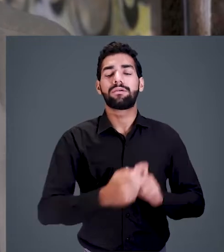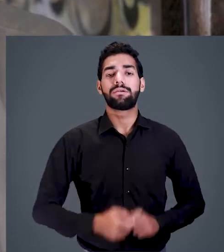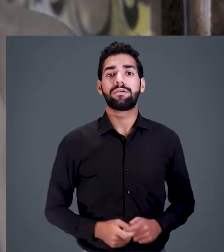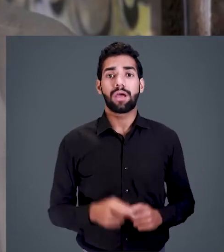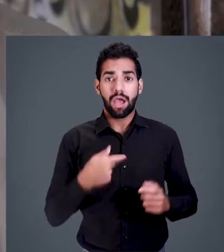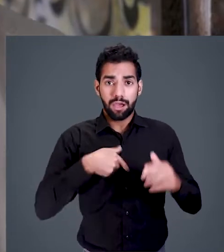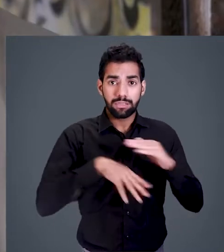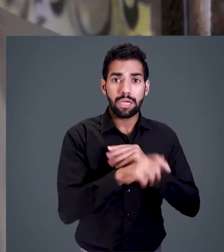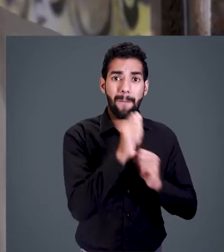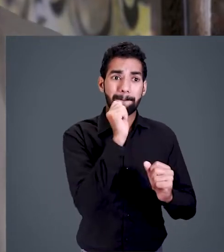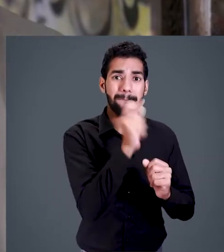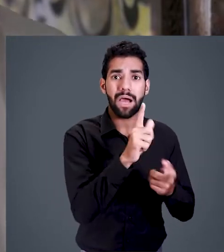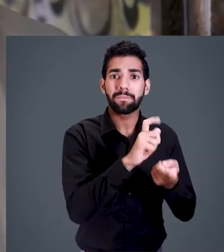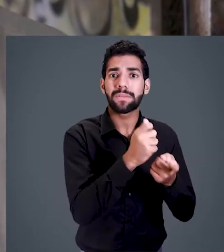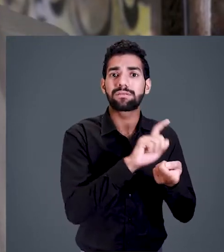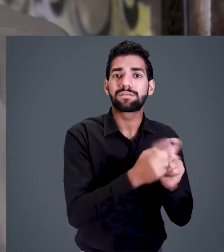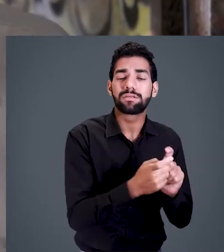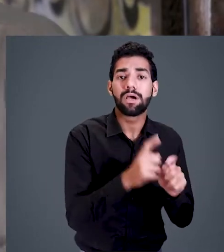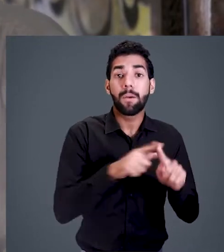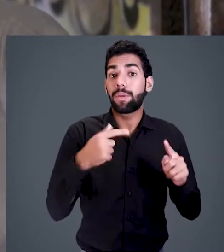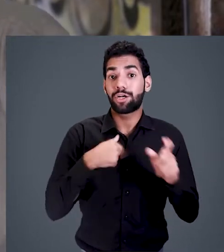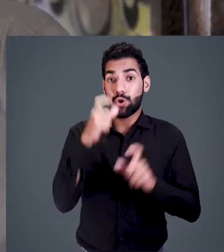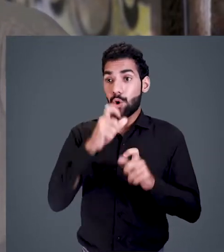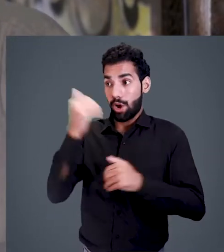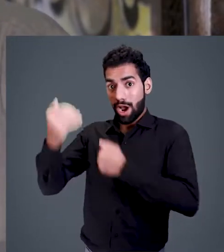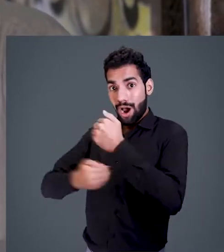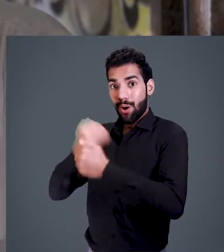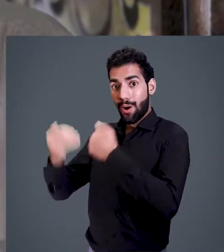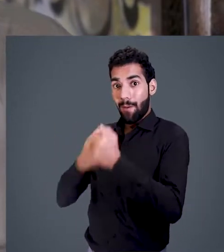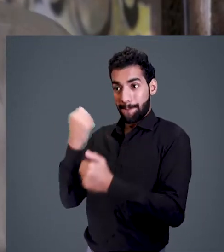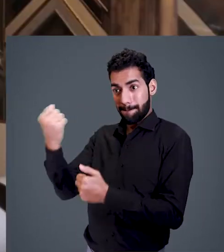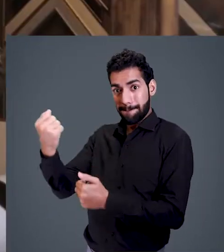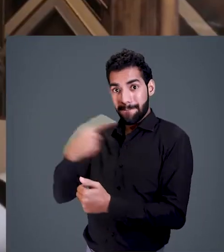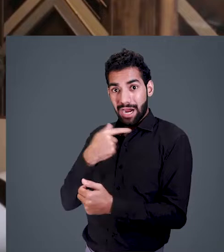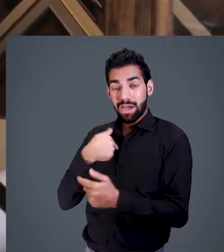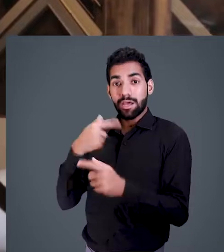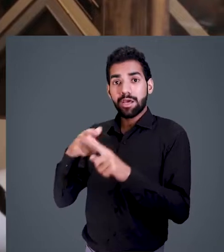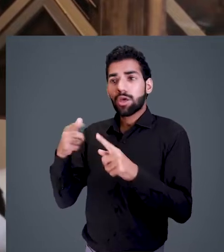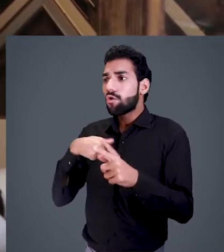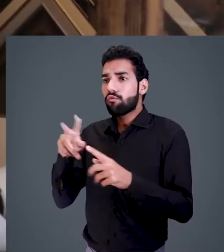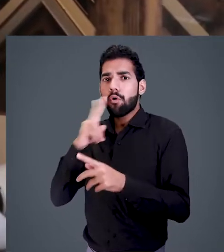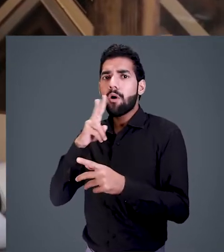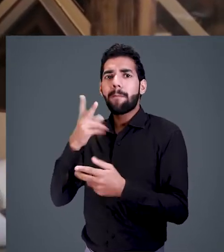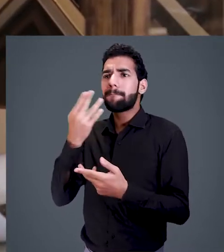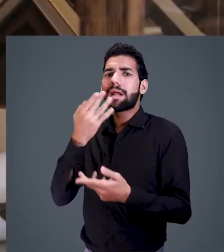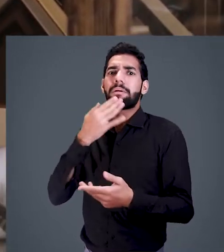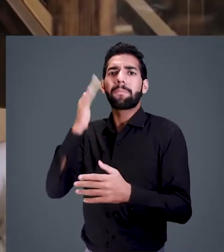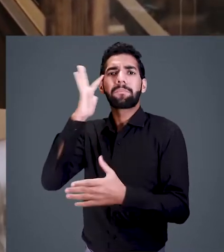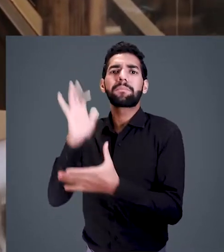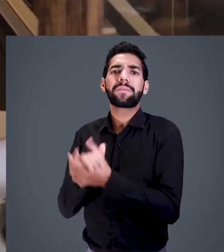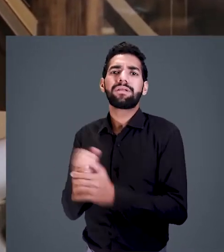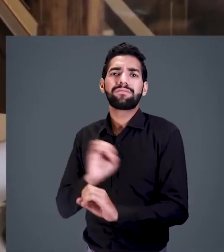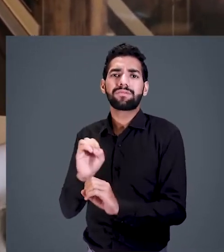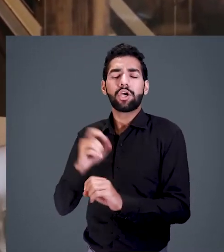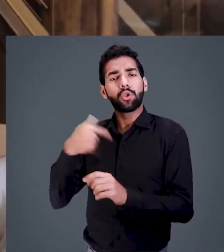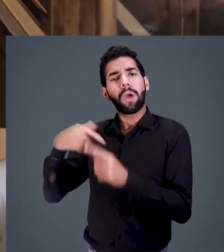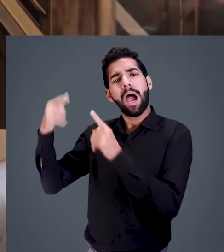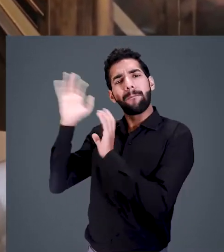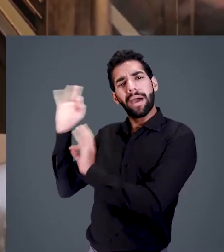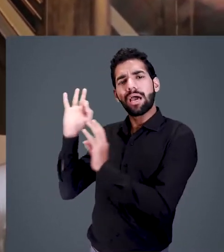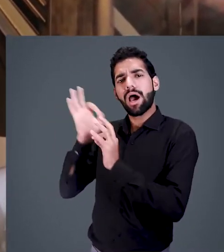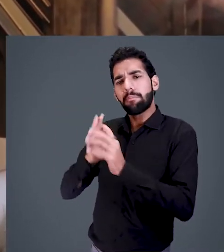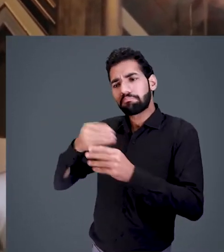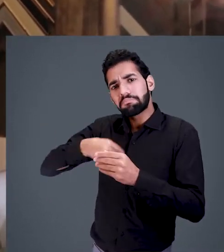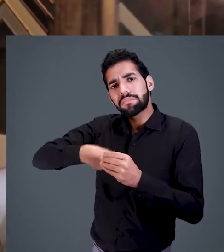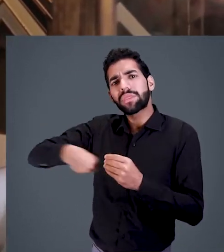ہوتا ہے، بڑھ چکا ہوتا ہے۔ لیکن جو میرا کسٹمر ہے وہ یہ نہیں مانتا جی کہ ریٹ بڑھ گیا، میں نے اسی ریٹ پہ، پرانے ریٹ پہ ان کو بنا